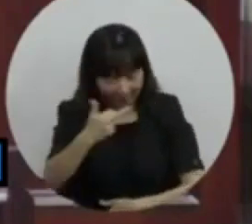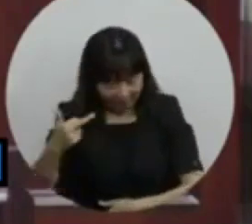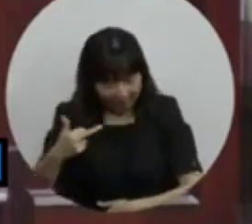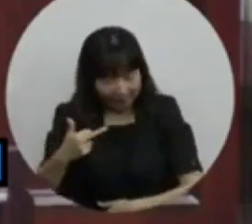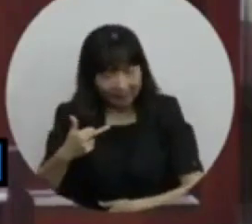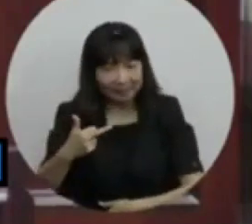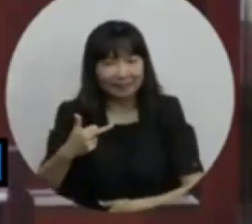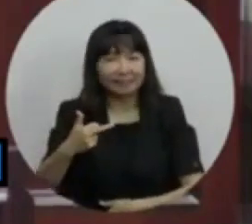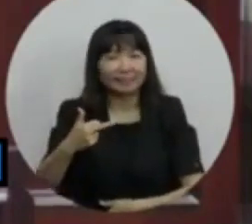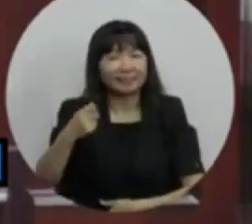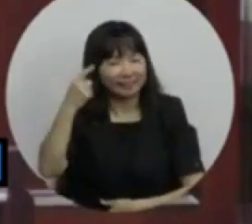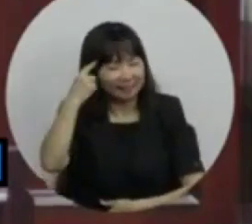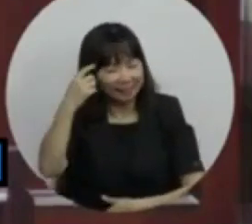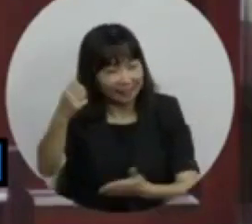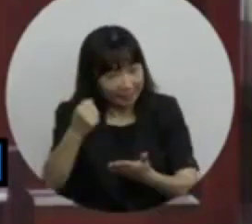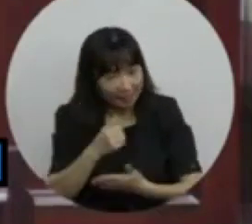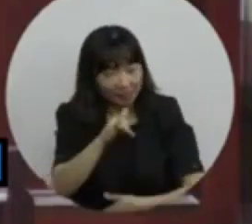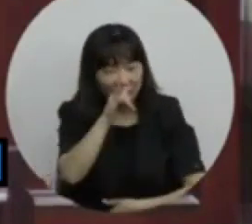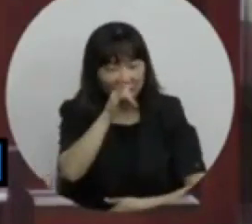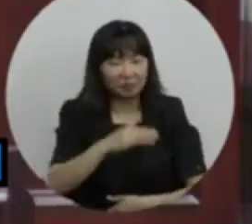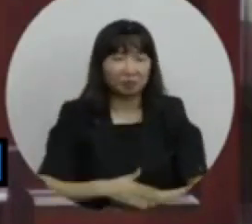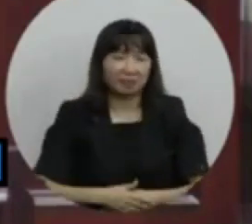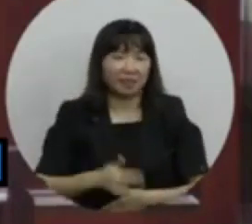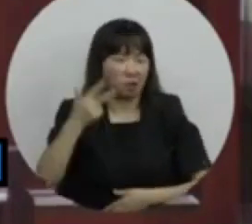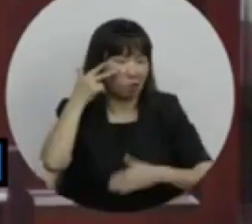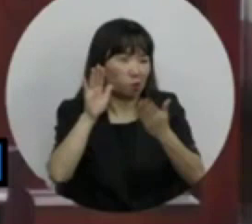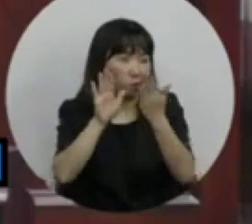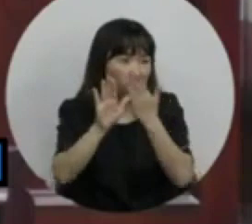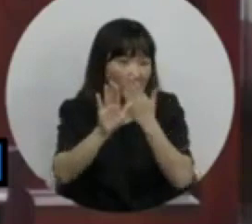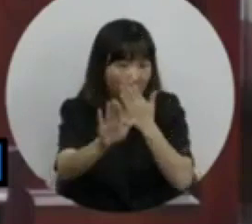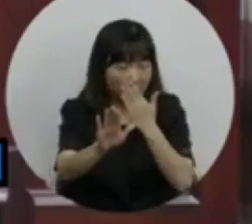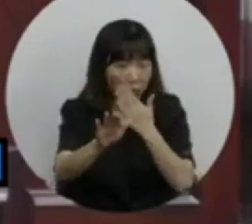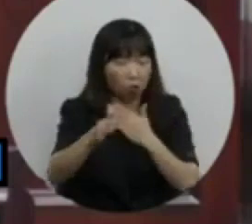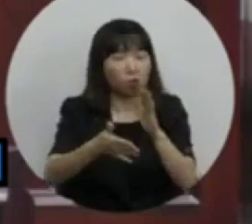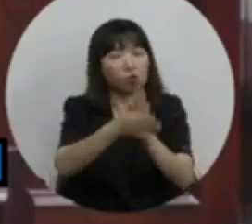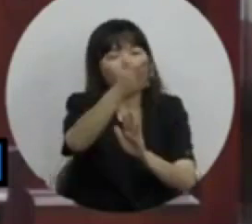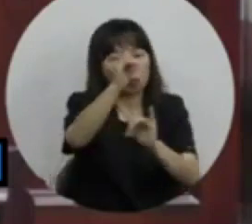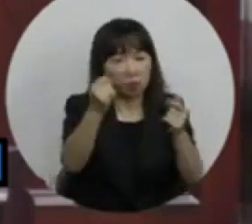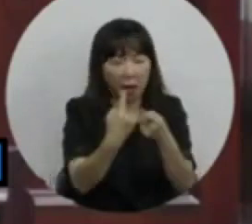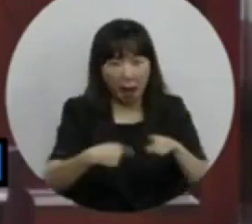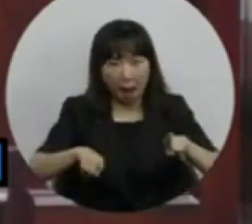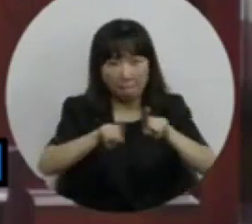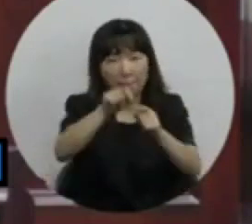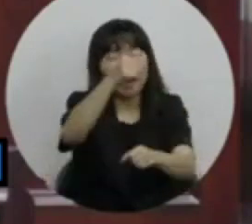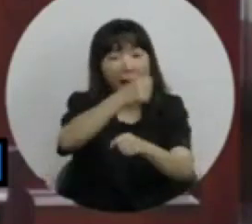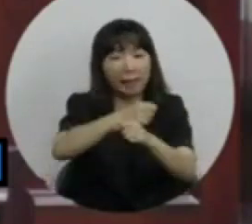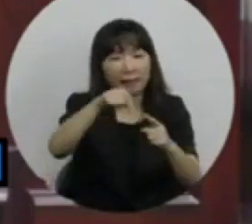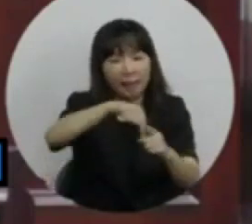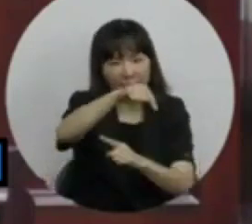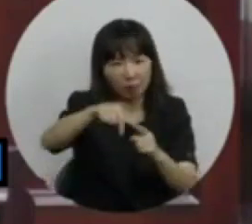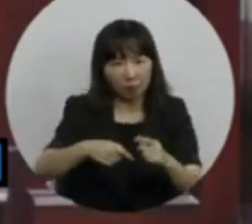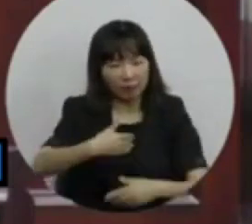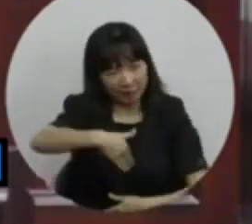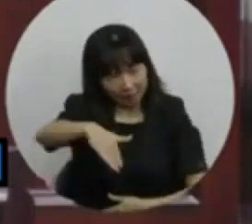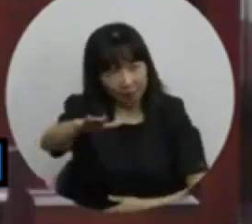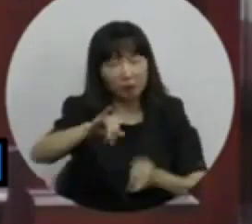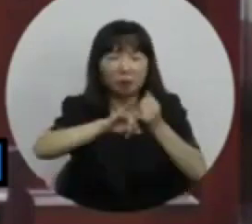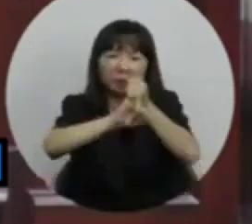얻었습니다. 여주시는 앞으로도 주민에 의한 주민과 함께하는 행정을